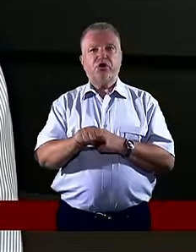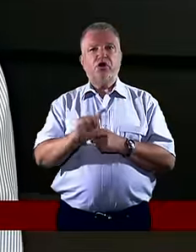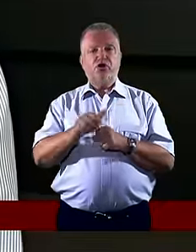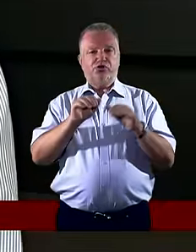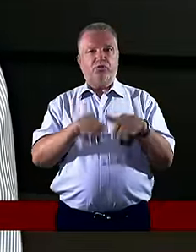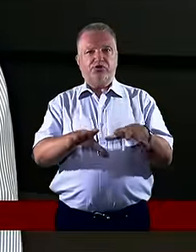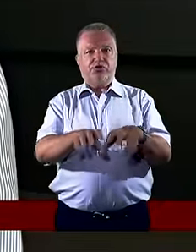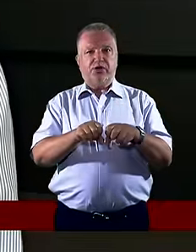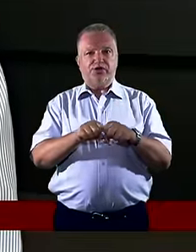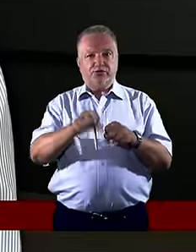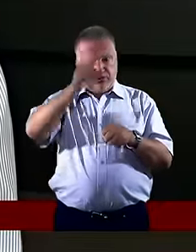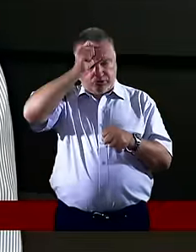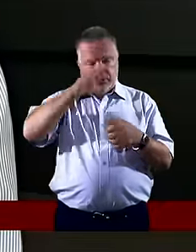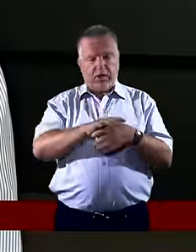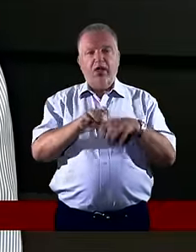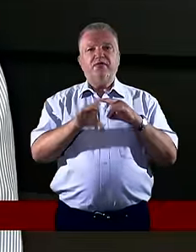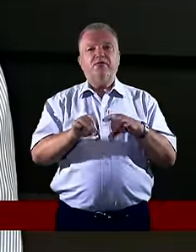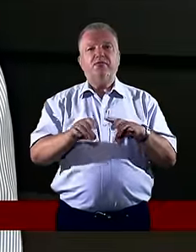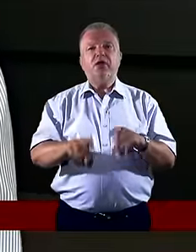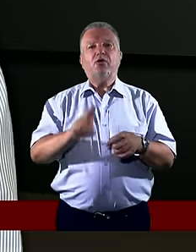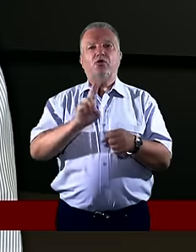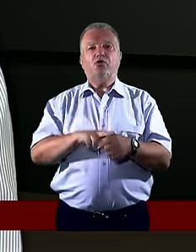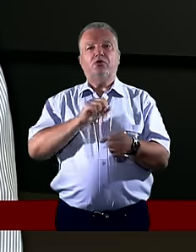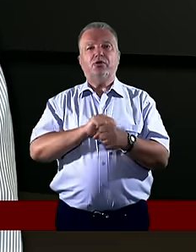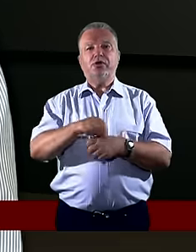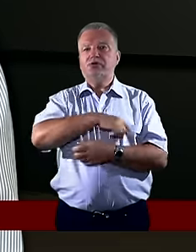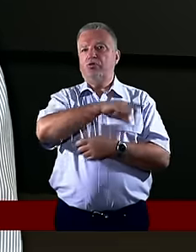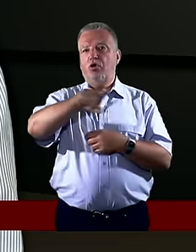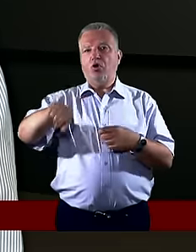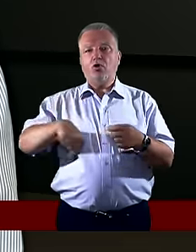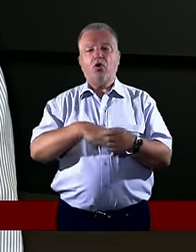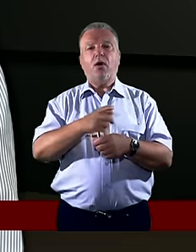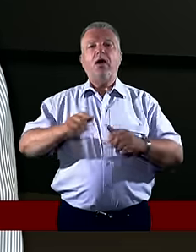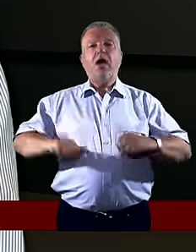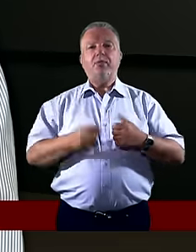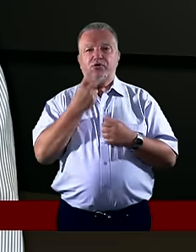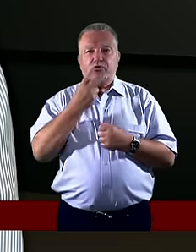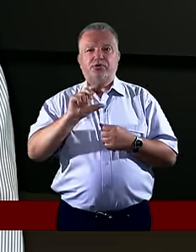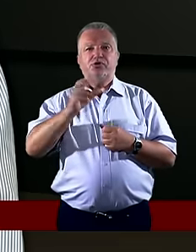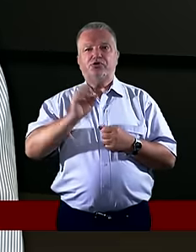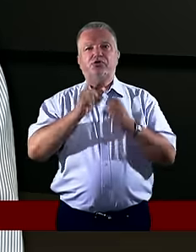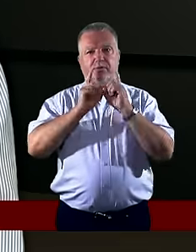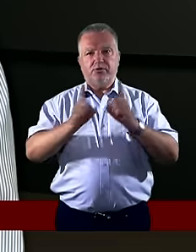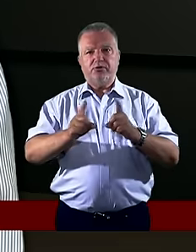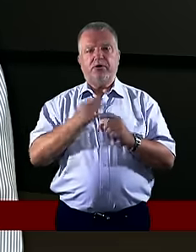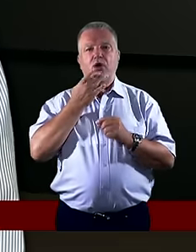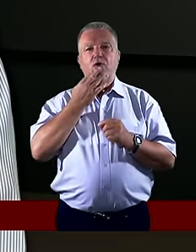rzeczywiście może zatrzymać człowieka w tym biegu, który jest wokoło, żeby zobaczyć coś